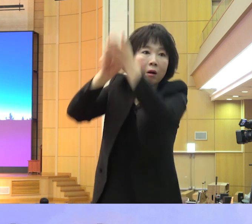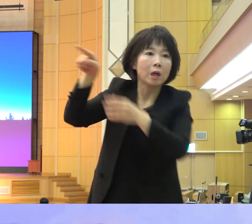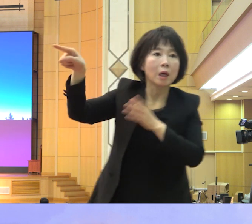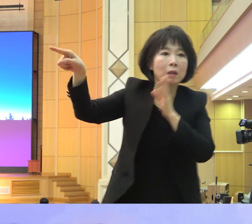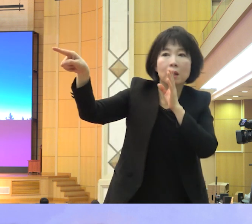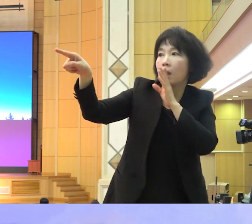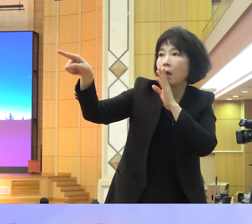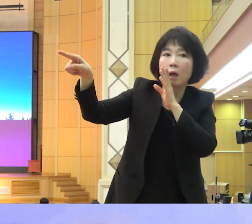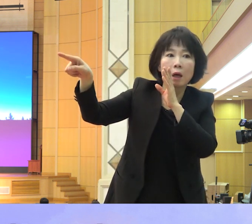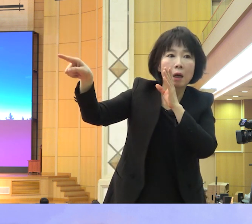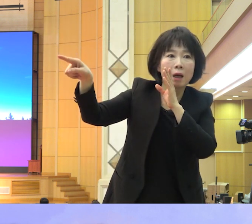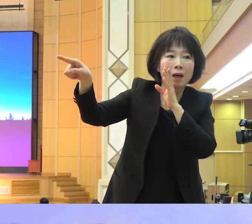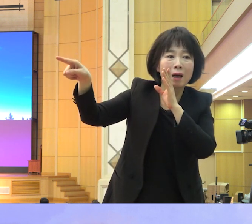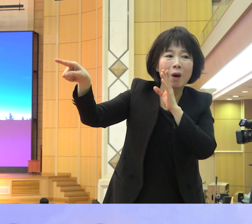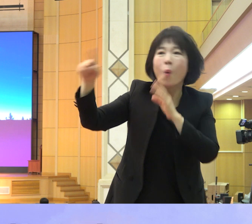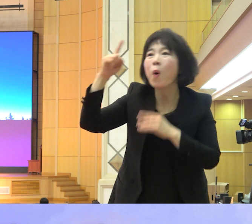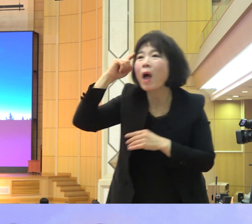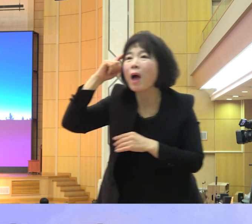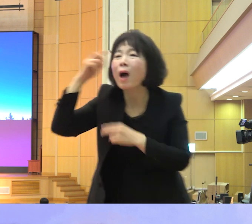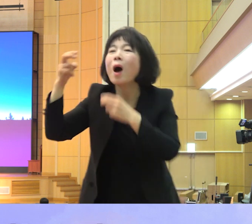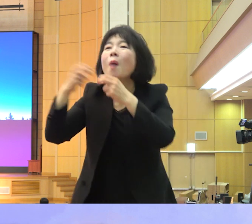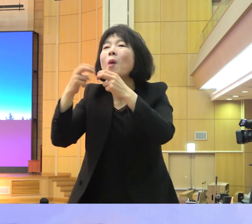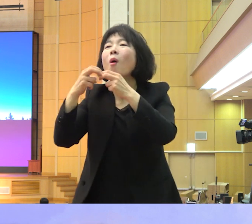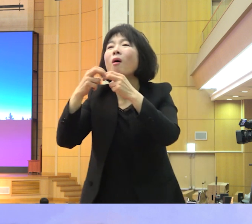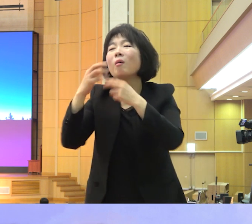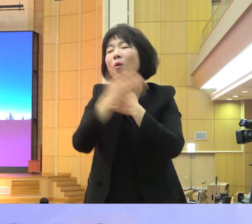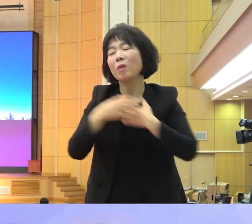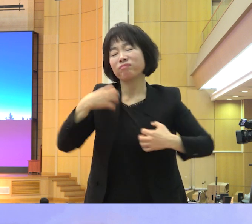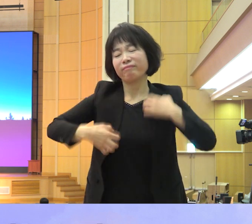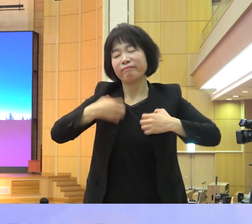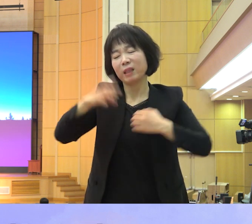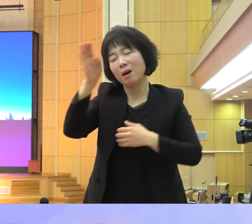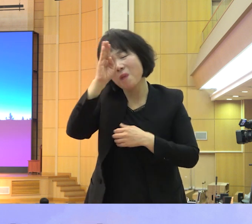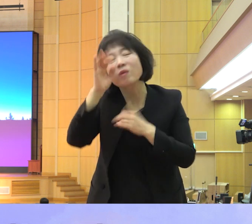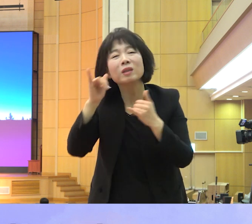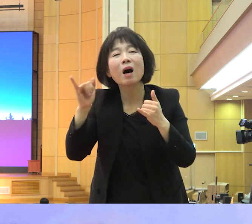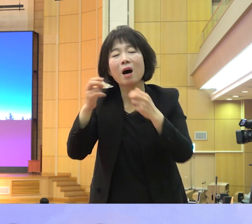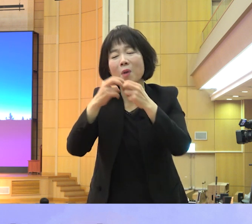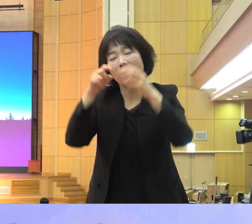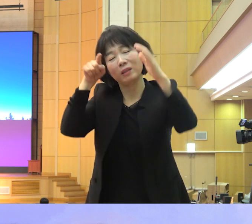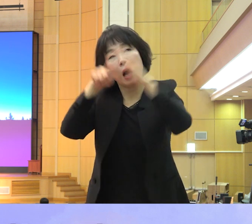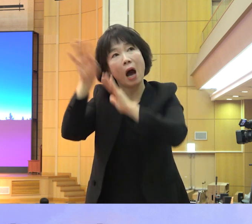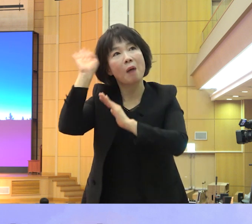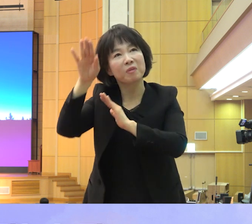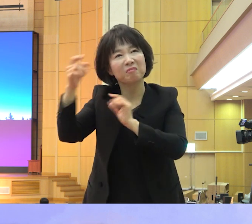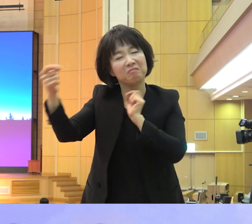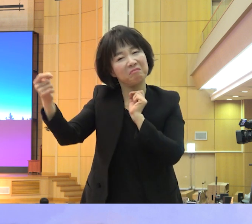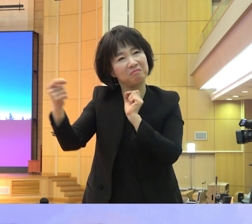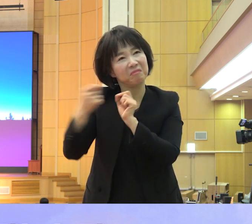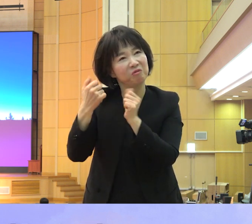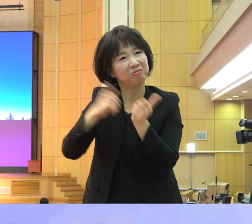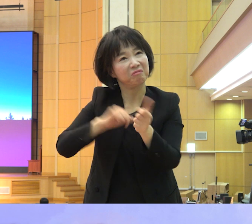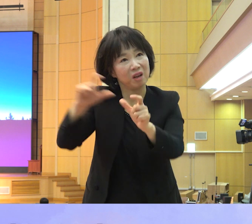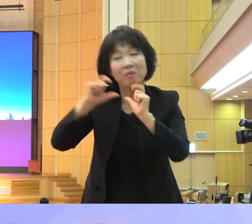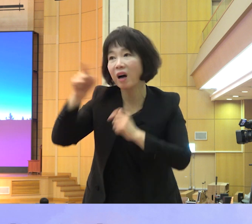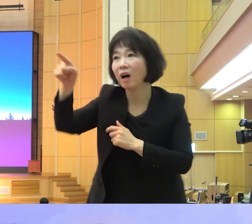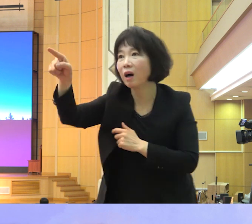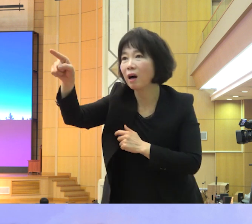사람이 병원에서 못 고친다고 하는 그런 자인데 죽는다고 했는데,